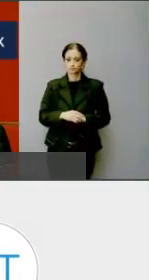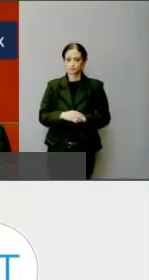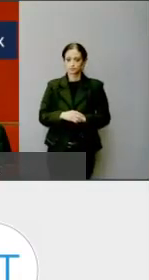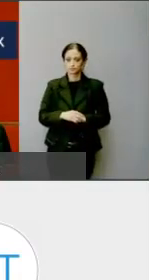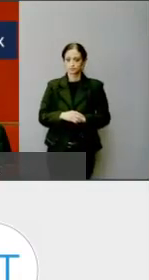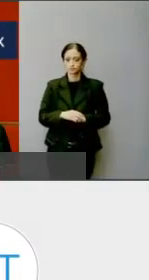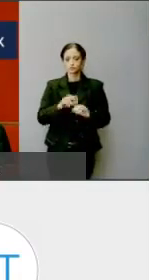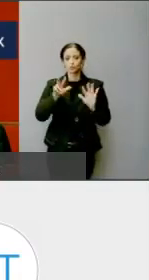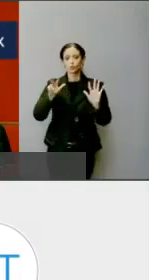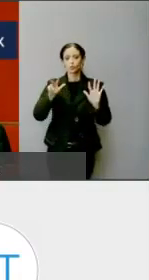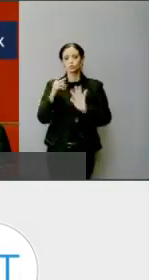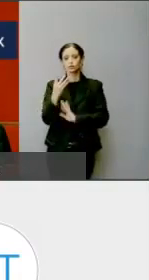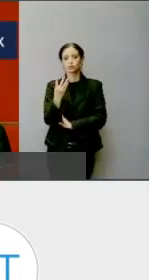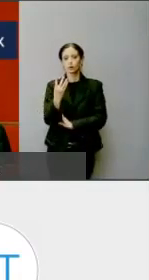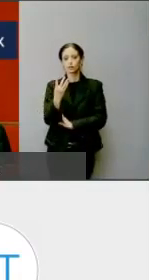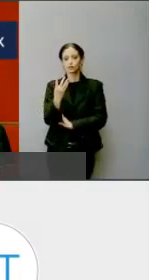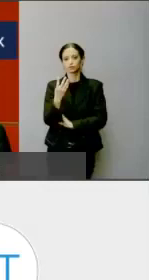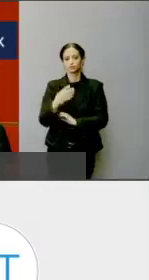84